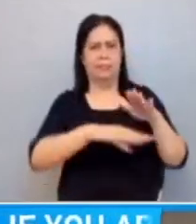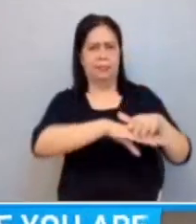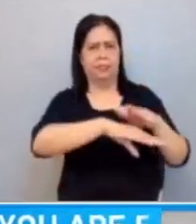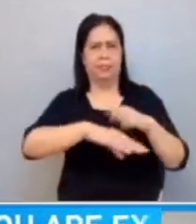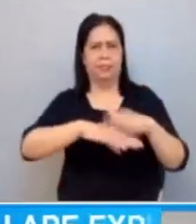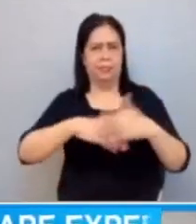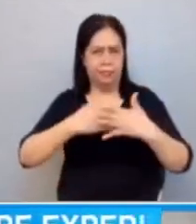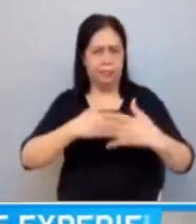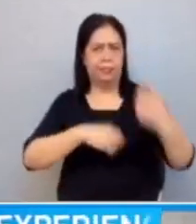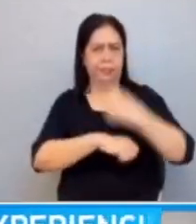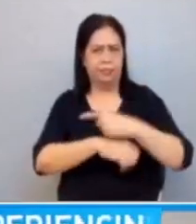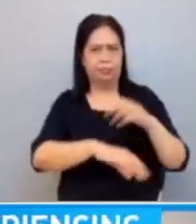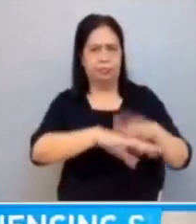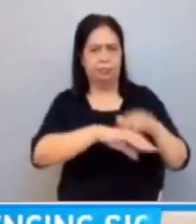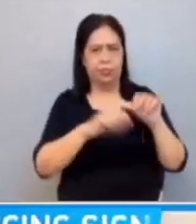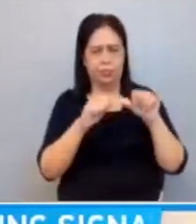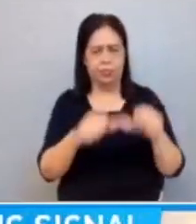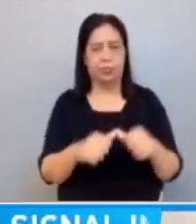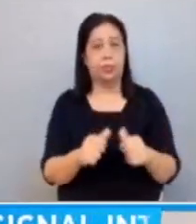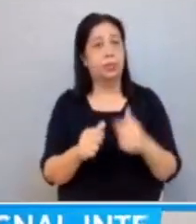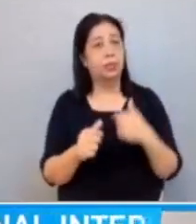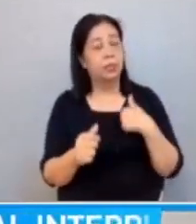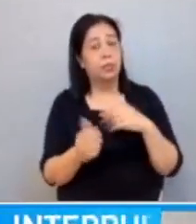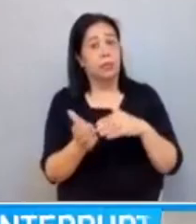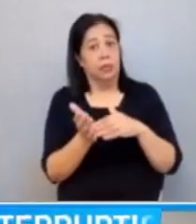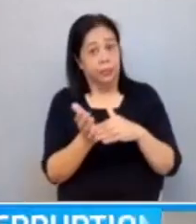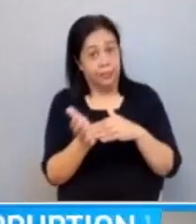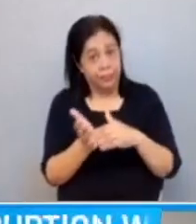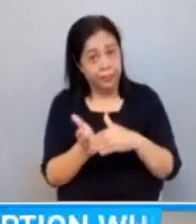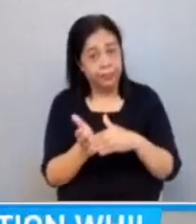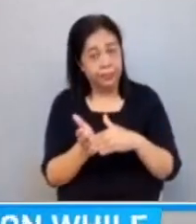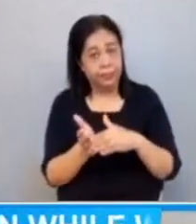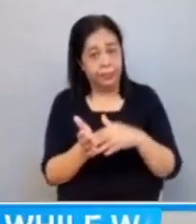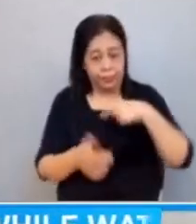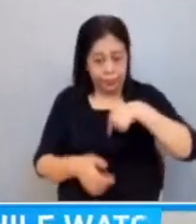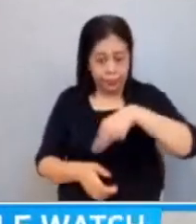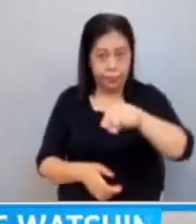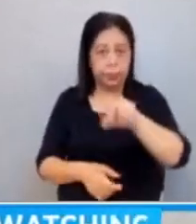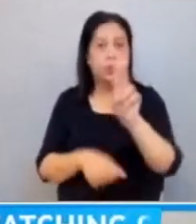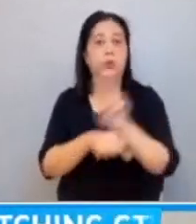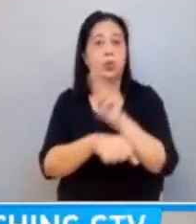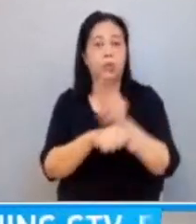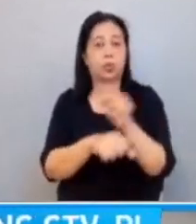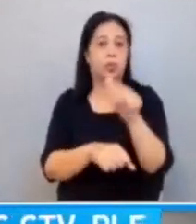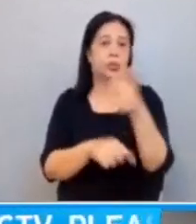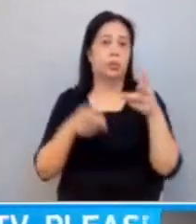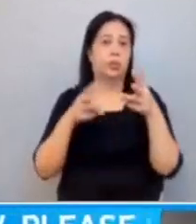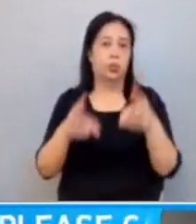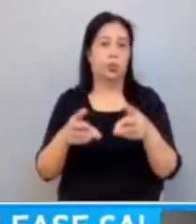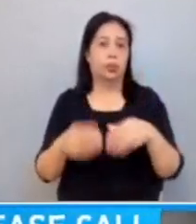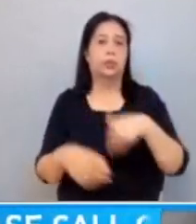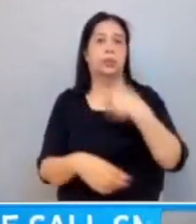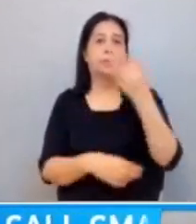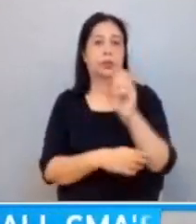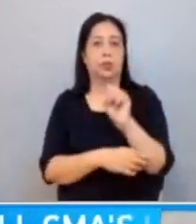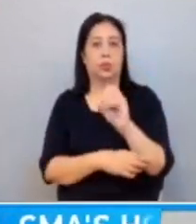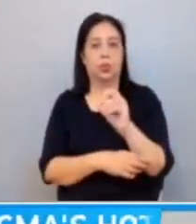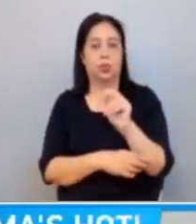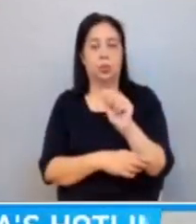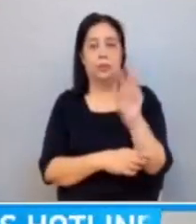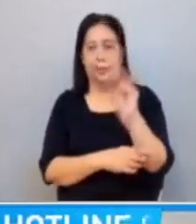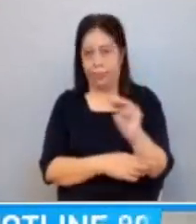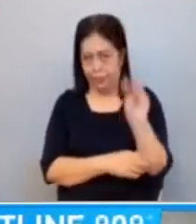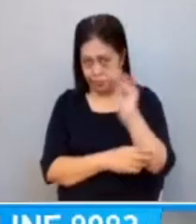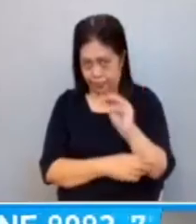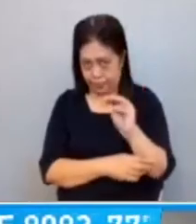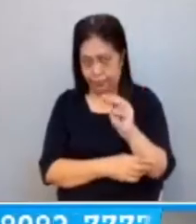araw. Pakiusap lang po namin, gagamitin po ito bilang alternatibong ruta sa zona ng ating Pangulo sa Monday.